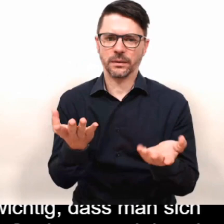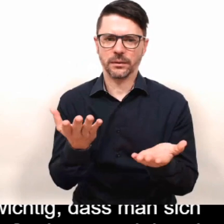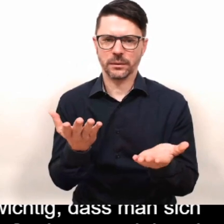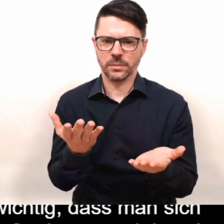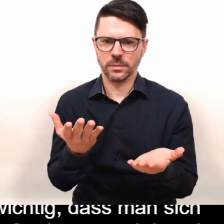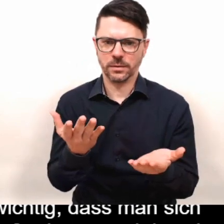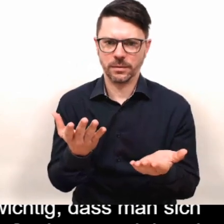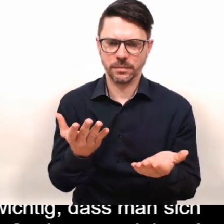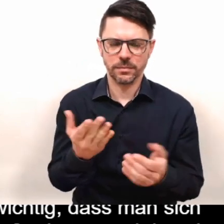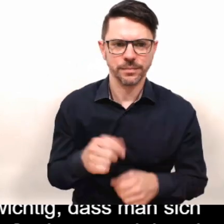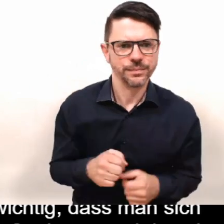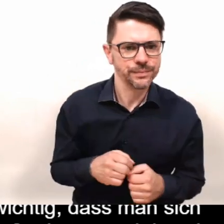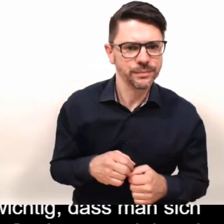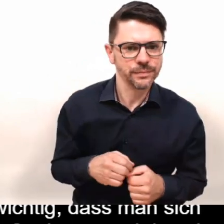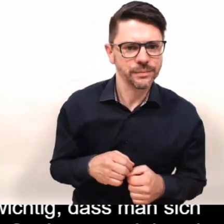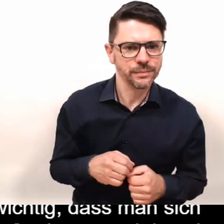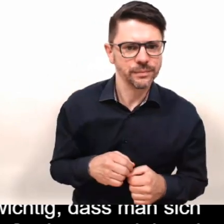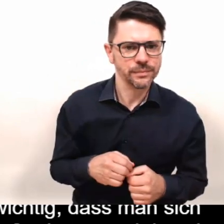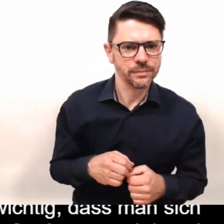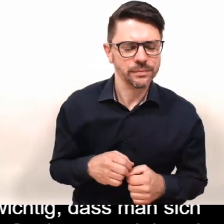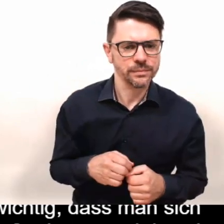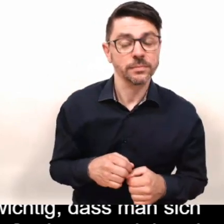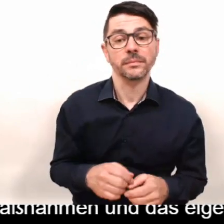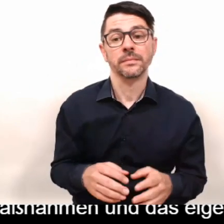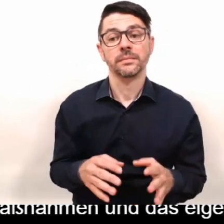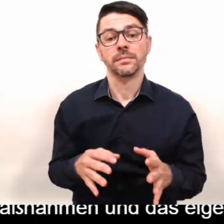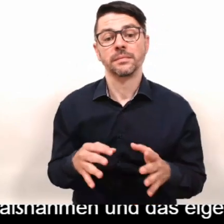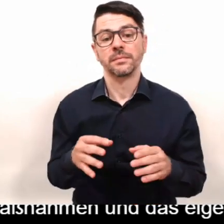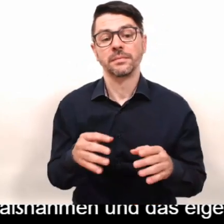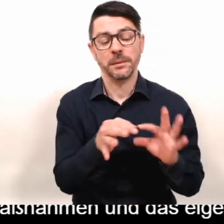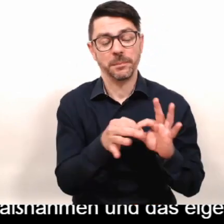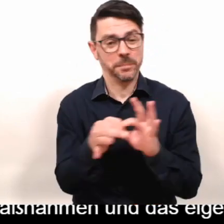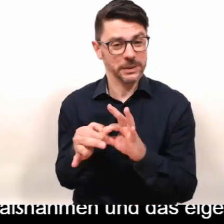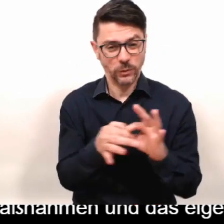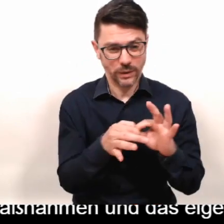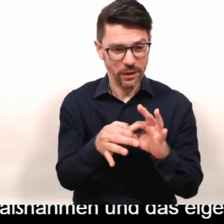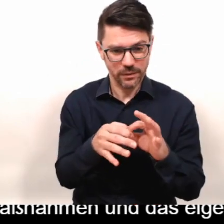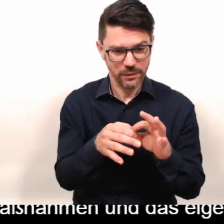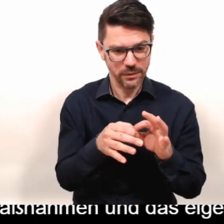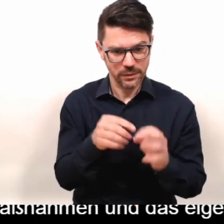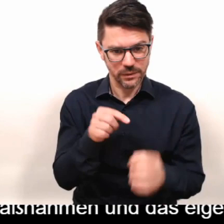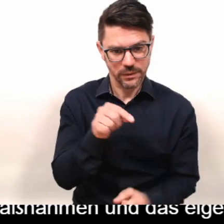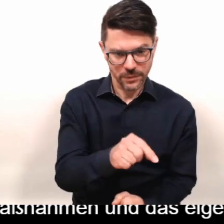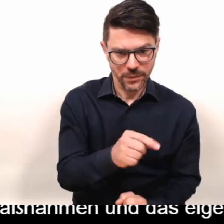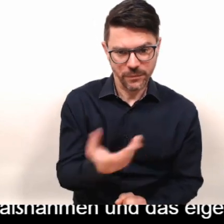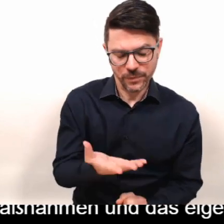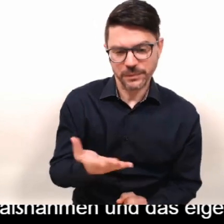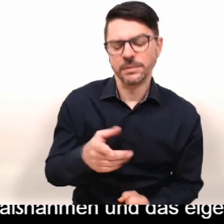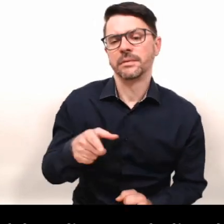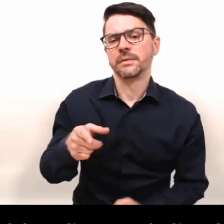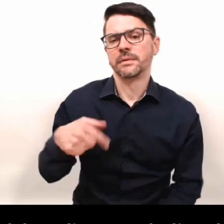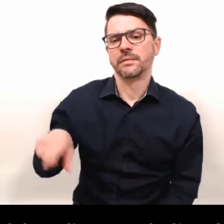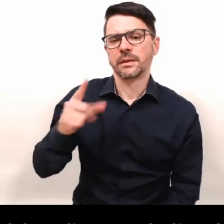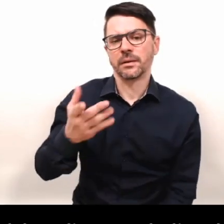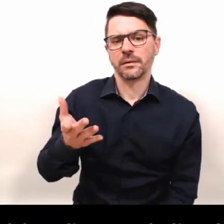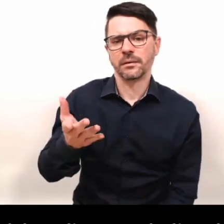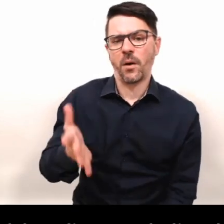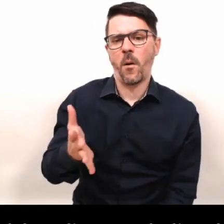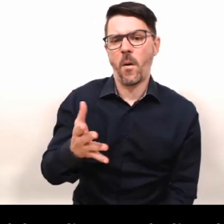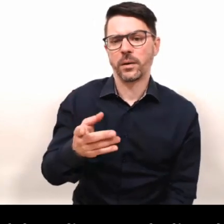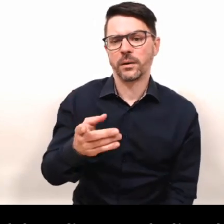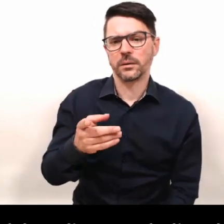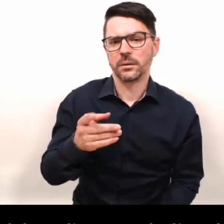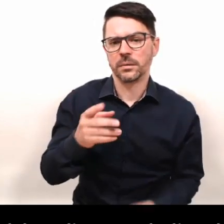Bezugsfälle. Und die Bezugsfälle beziehen sich dann drauf und sagen, ja, aber für mich gilt es doch so ähnlich und so weiter und so fort. Das heißt, wir müssen, wenn man